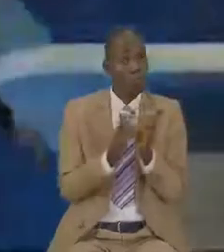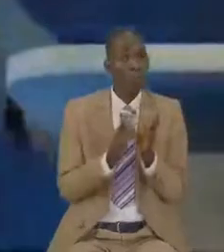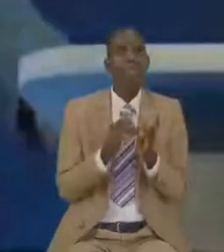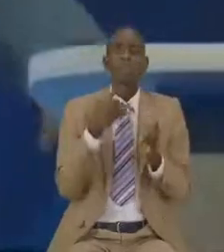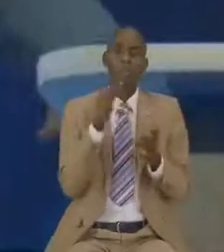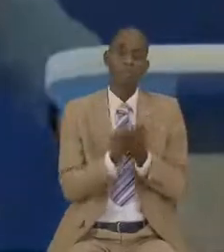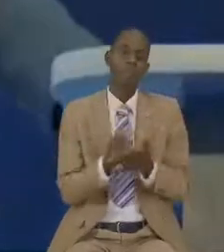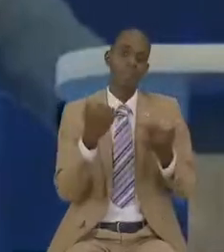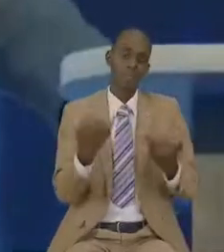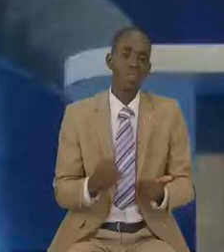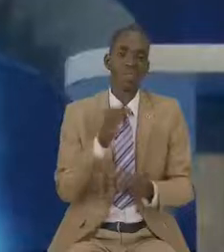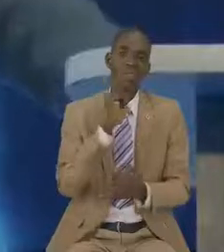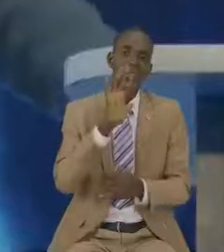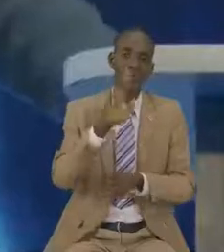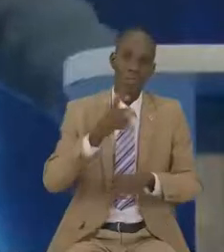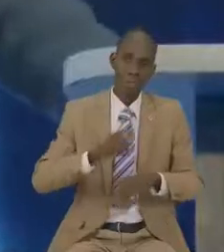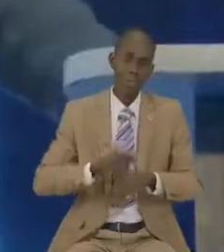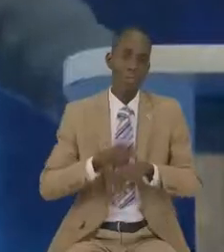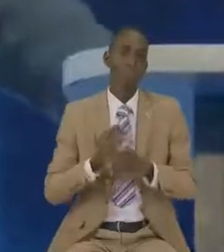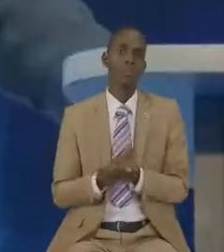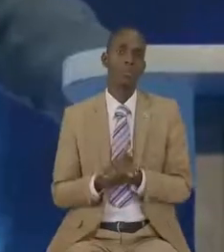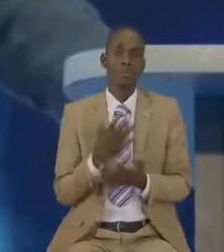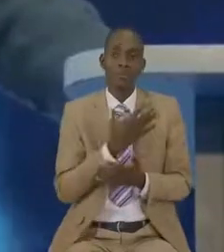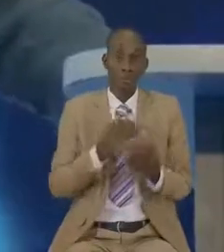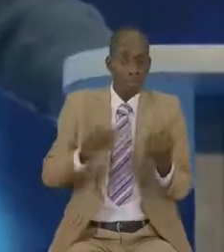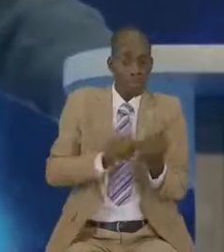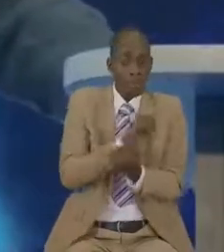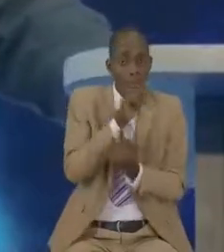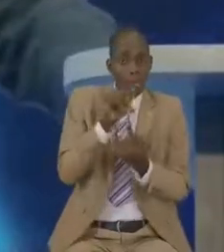ton heure. Et quand le Fils